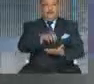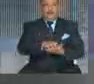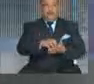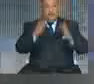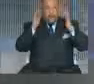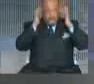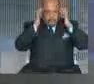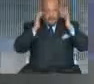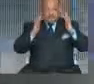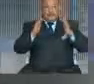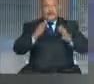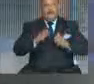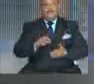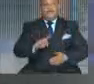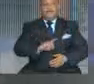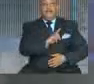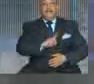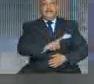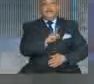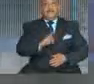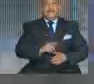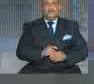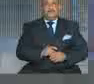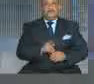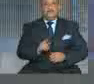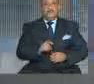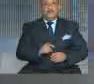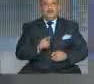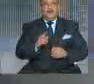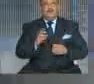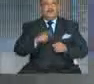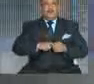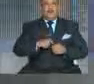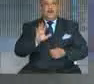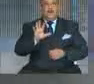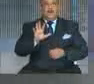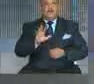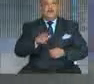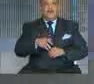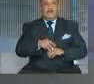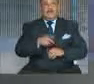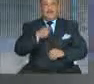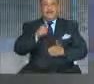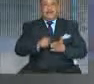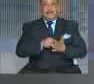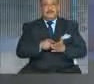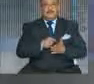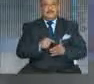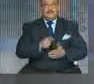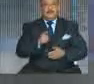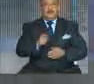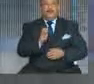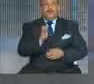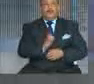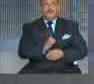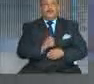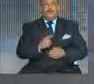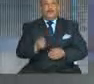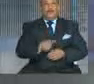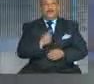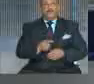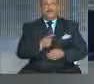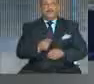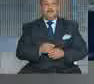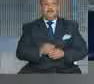مدنين وتطاوين وجابس وقبلي وتوزر، شاركت بعروض مسرحية قصد تنشيط السياحة الثقافية بالجهة.